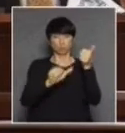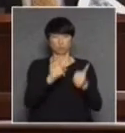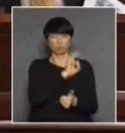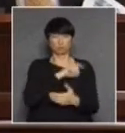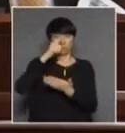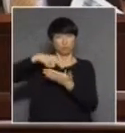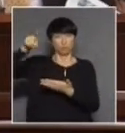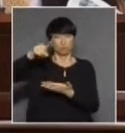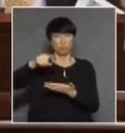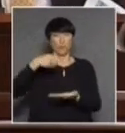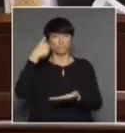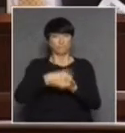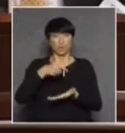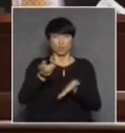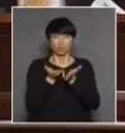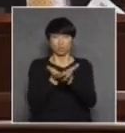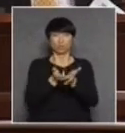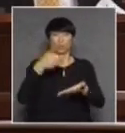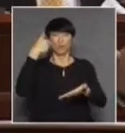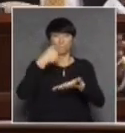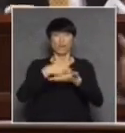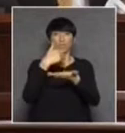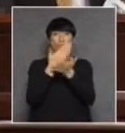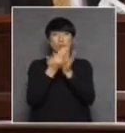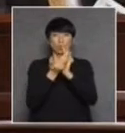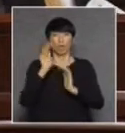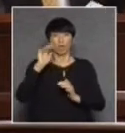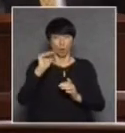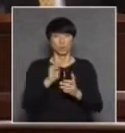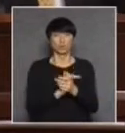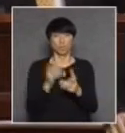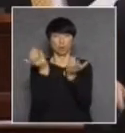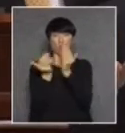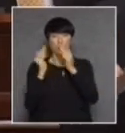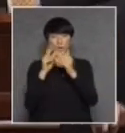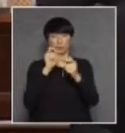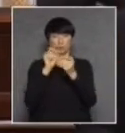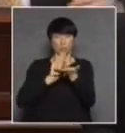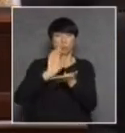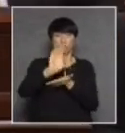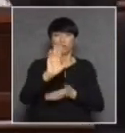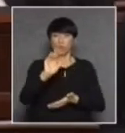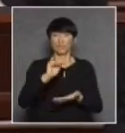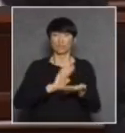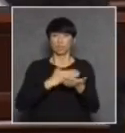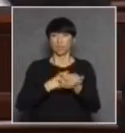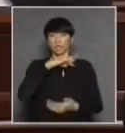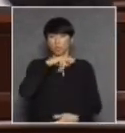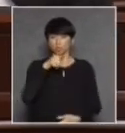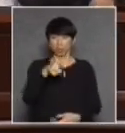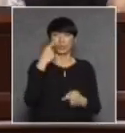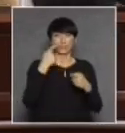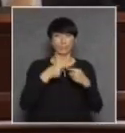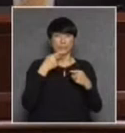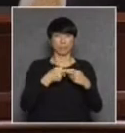可以攞啲錢去買船啊，買水炮㗎啦嘛，去建構個資訊平台㗎啦嘛。但係如果佢真係當